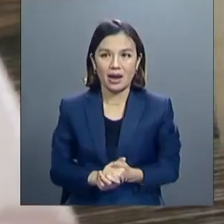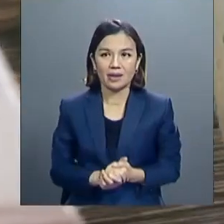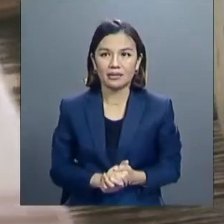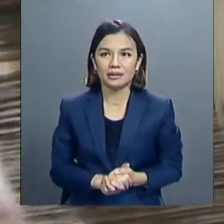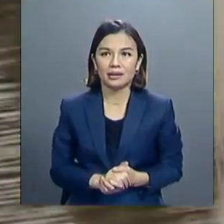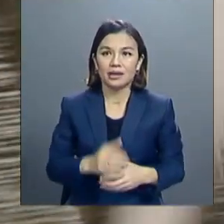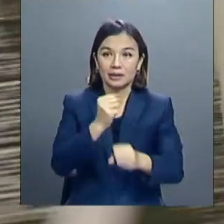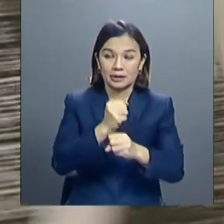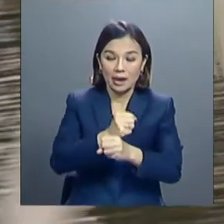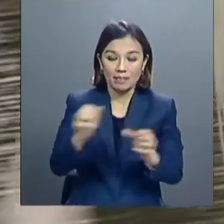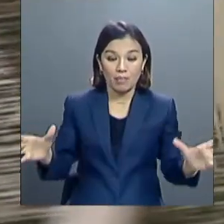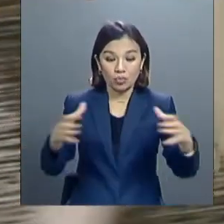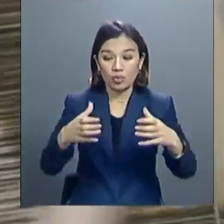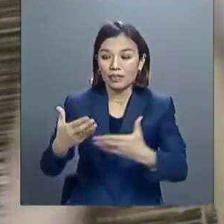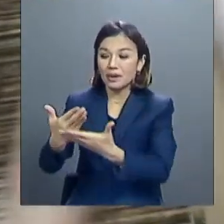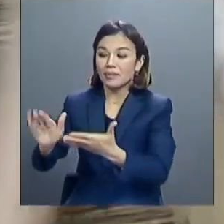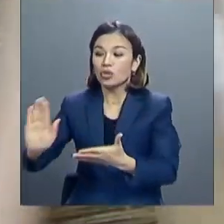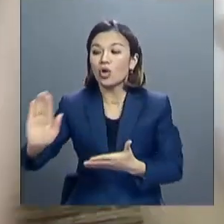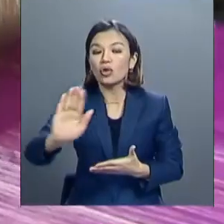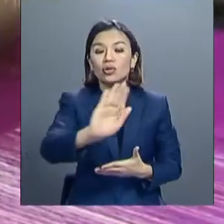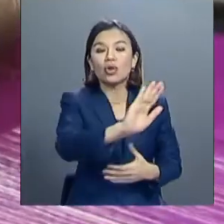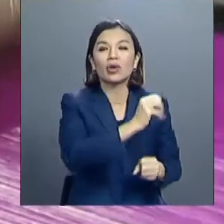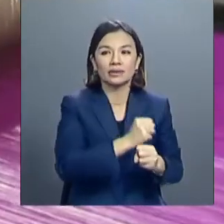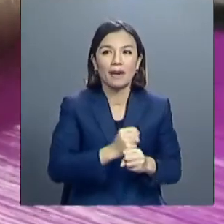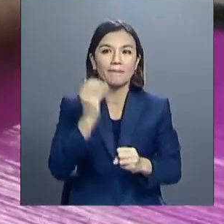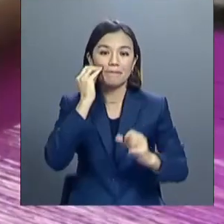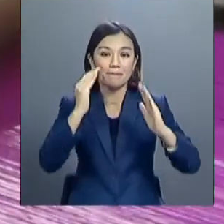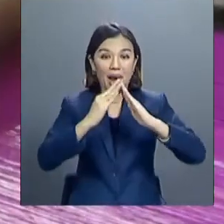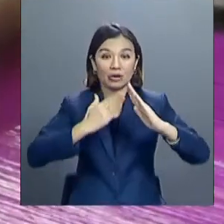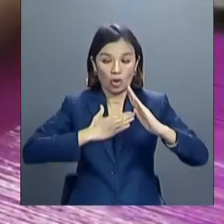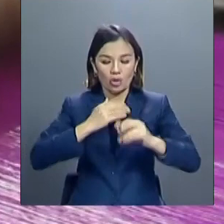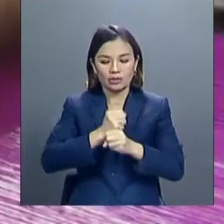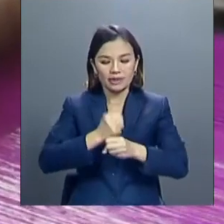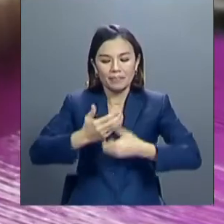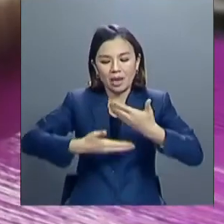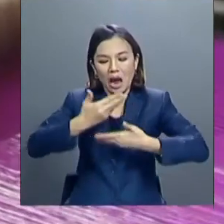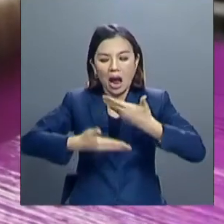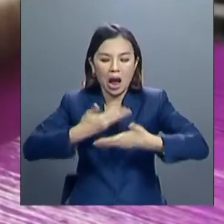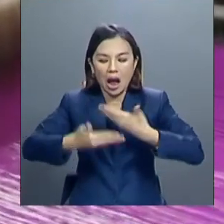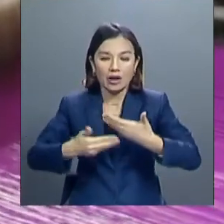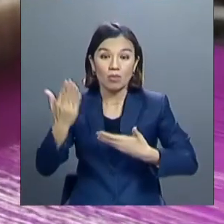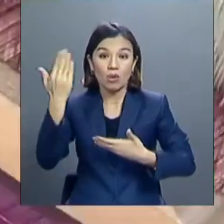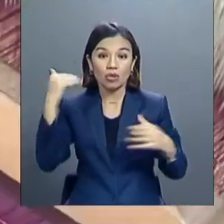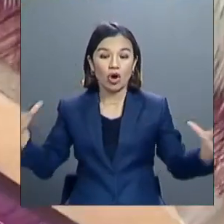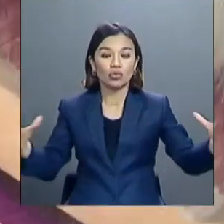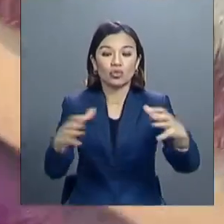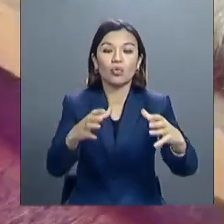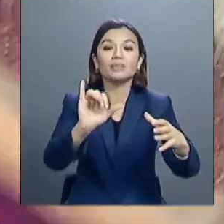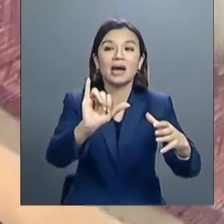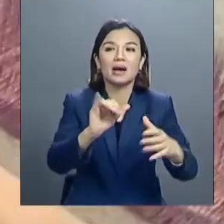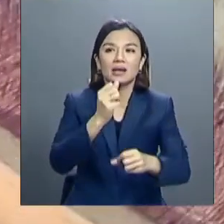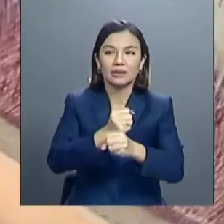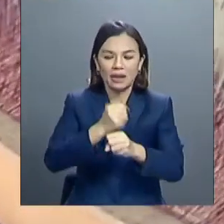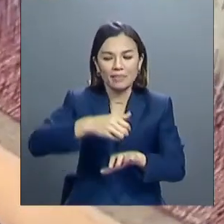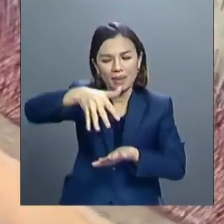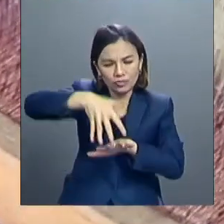ำด้วยกันก็คือปู่ย่าตายายเขาก็ทำบ้านใครบ้านมันขายของใครของมันไม่ได้มารวมกลุ่มต่างคนก็ต่างทำทำใช้เ